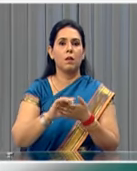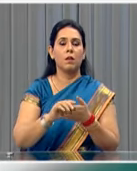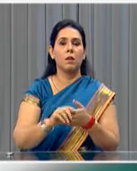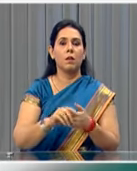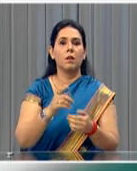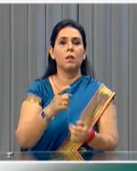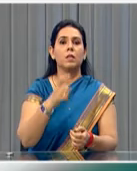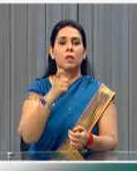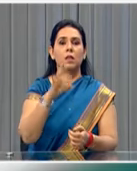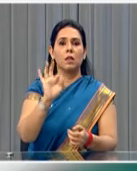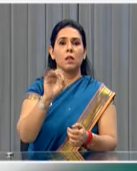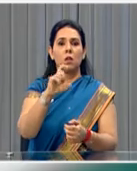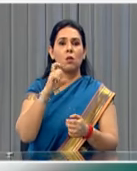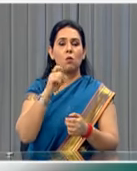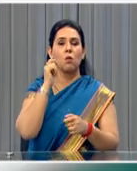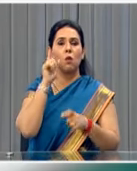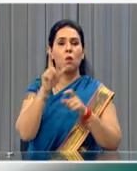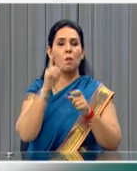17 करोड़ लोगों ने